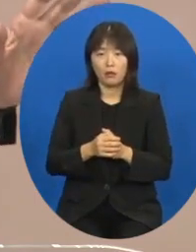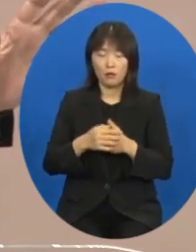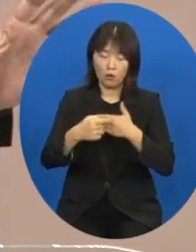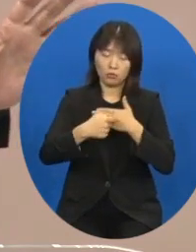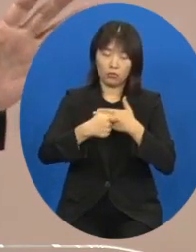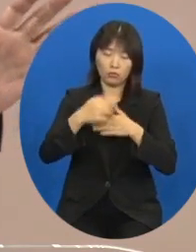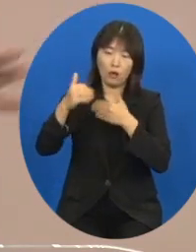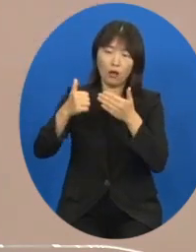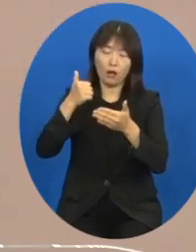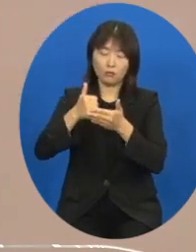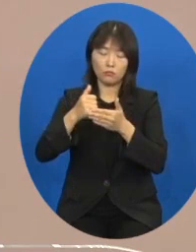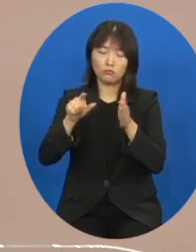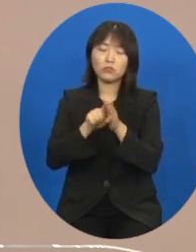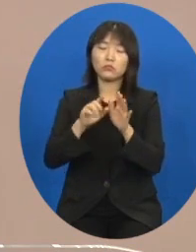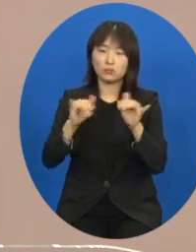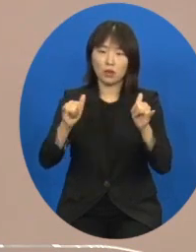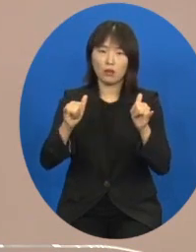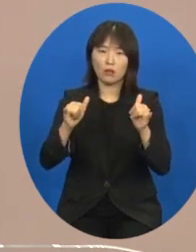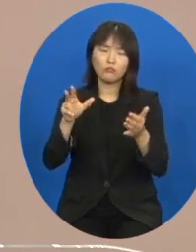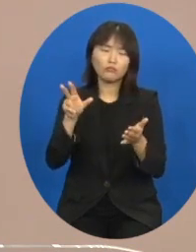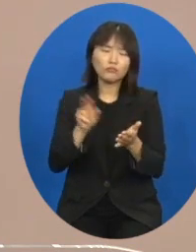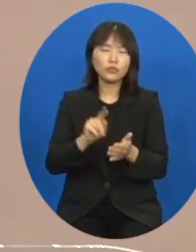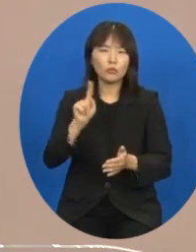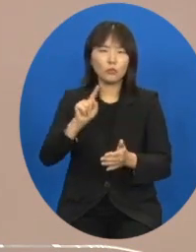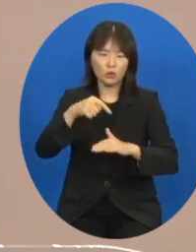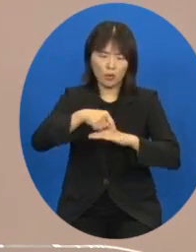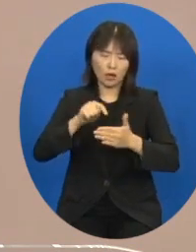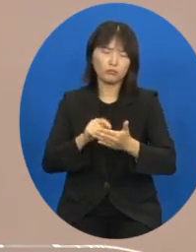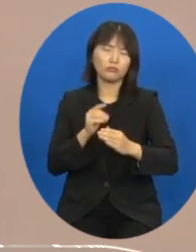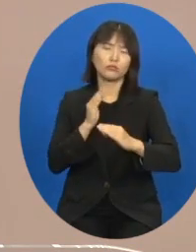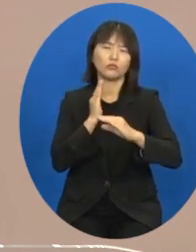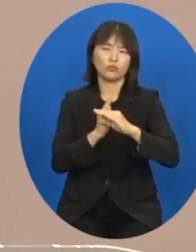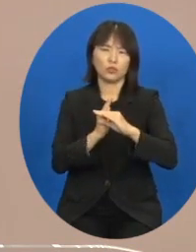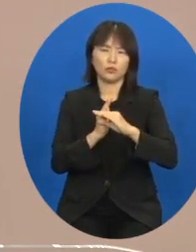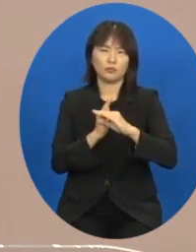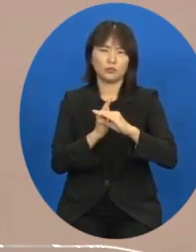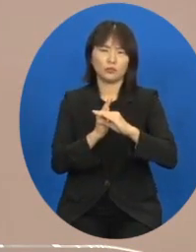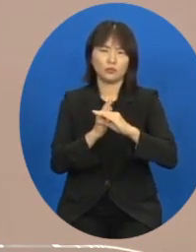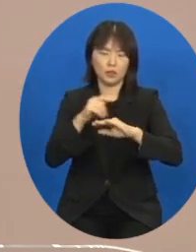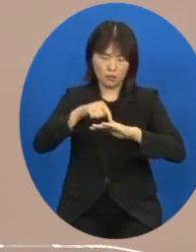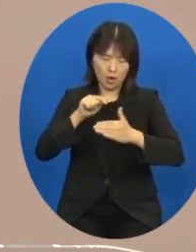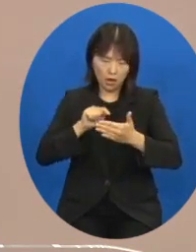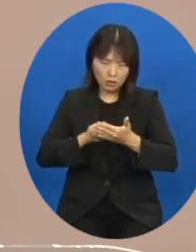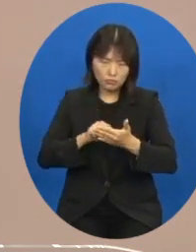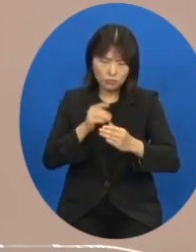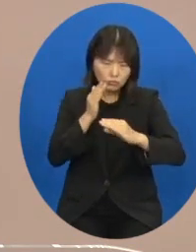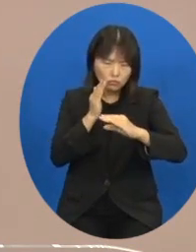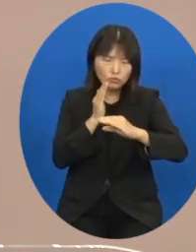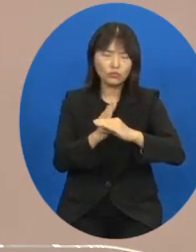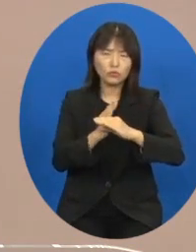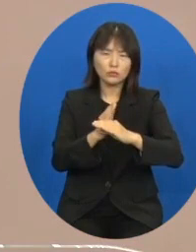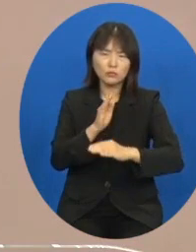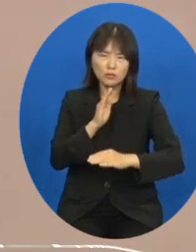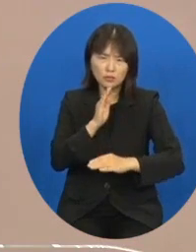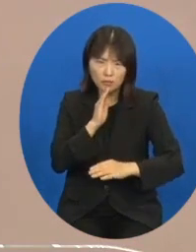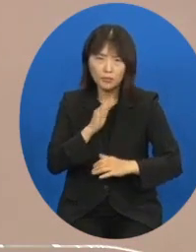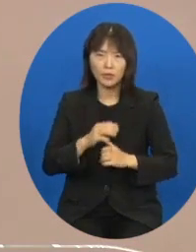하나님 믿는 사람이에요. 근데 문제는 마음 중심입니다. 마음 중심이